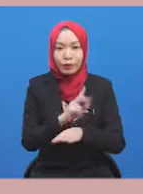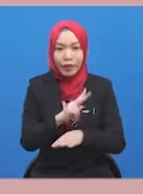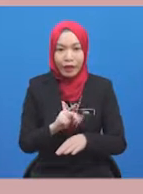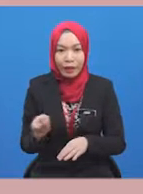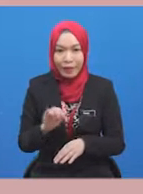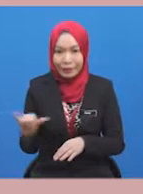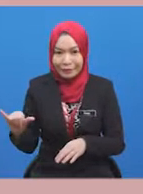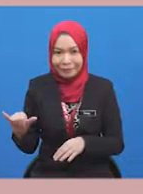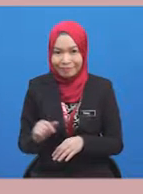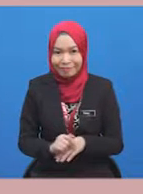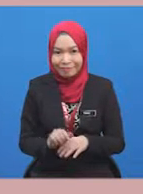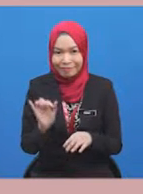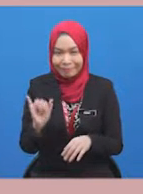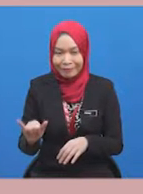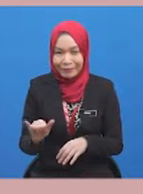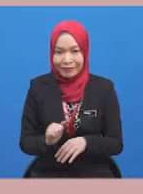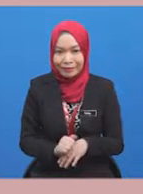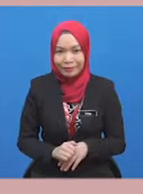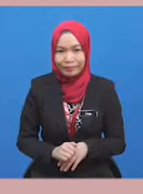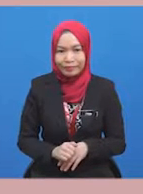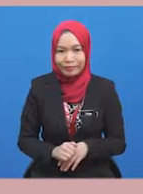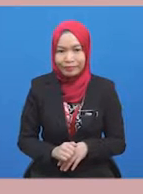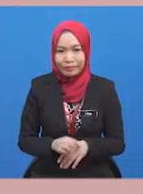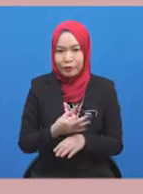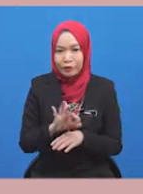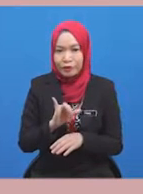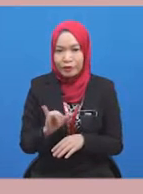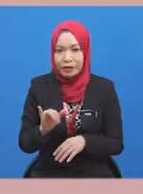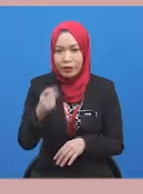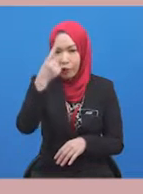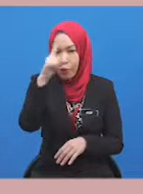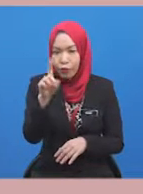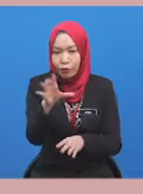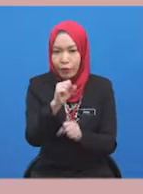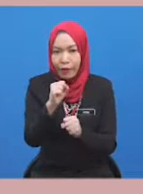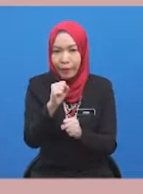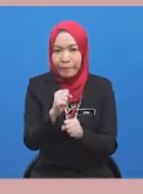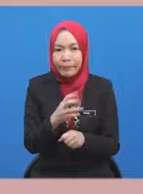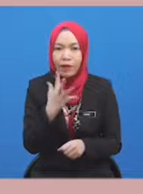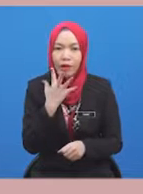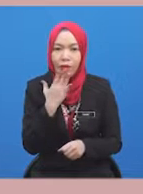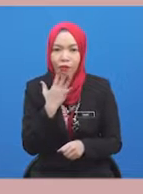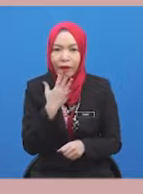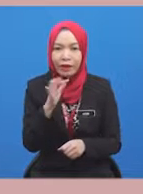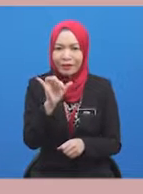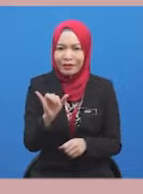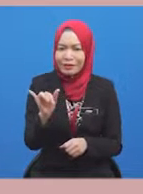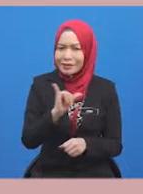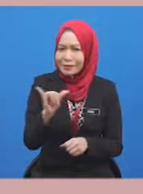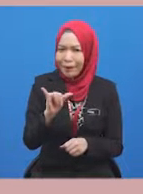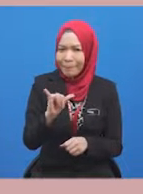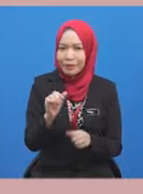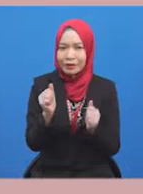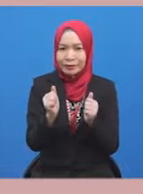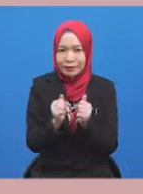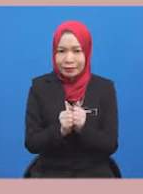Ya, tepat. Eyedropper tool digunakan untuk mengambil contoh atau sampel warna yang